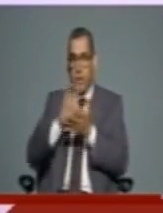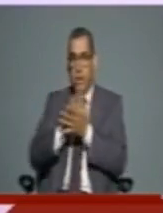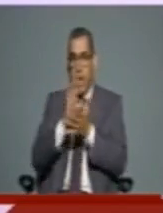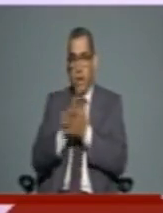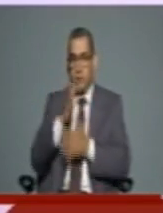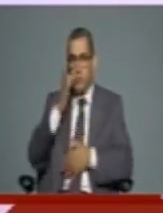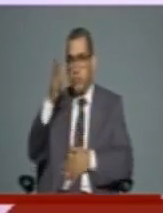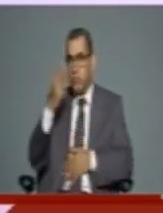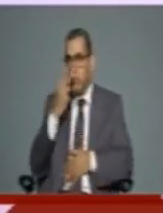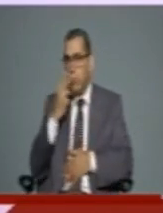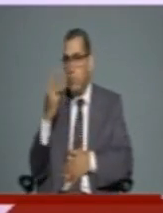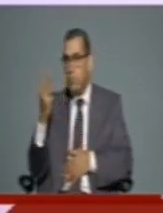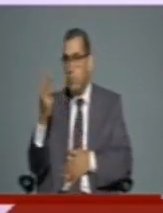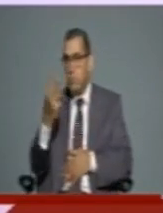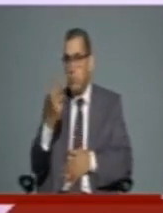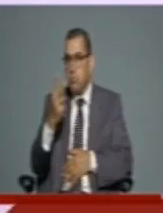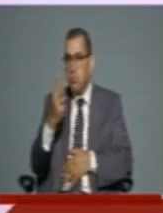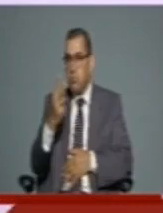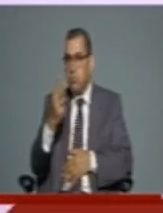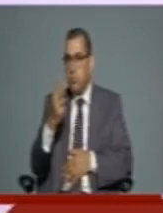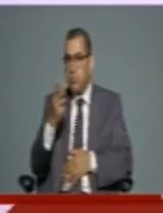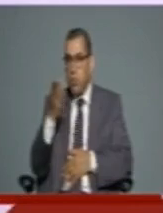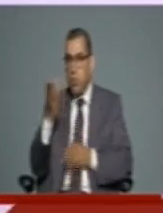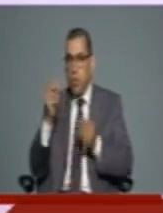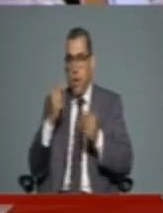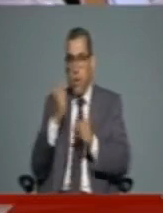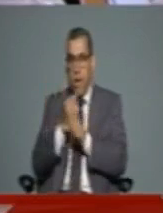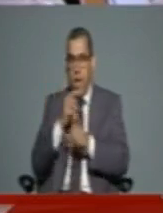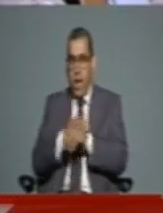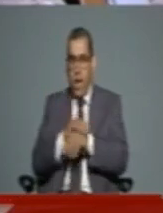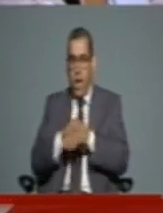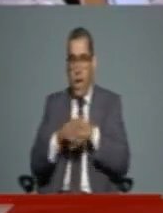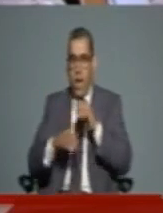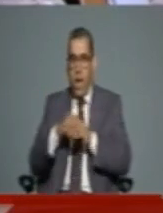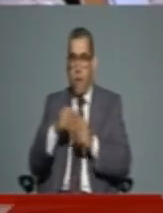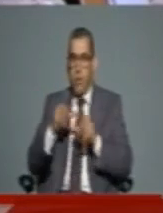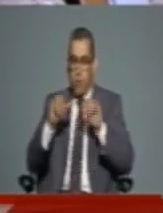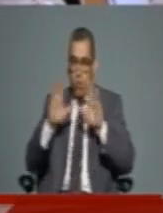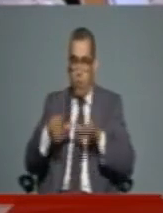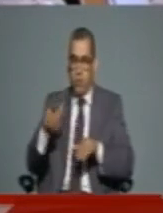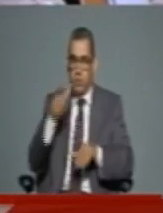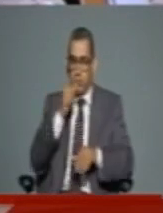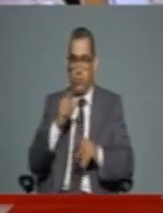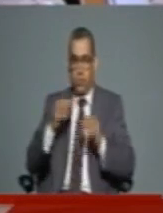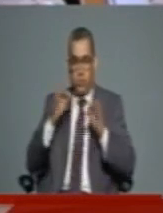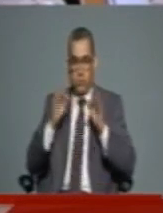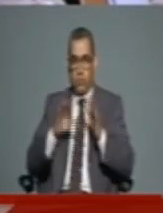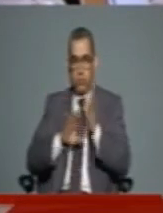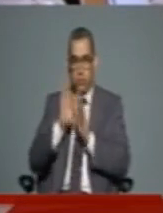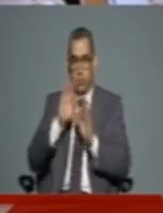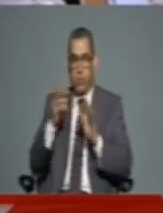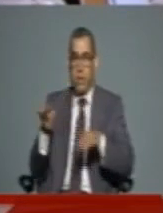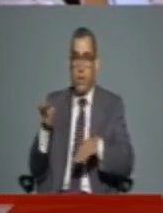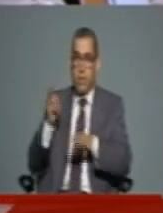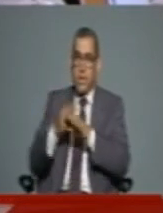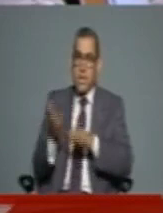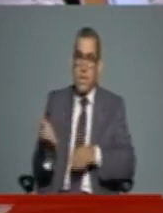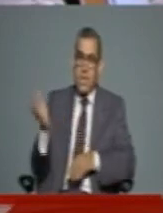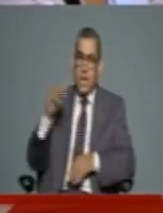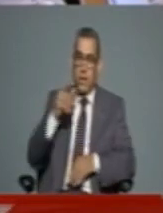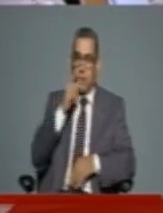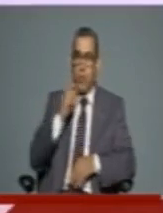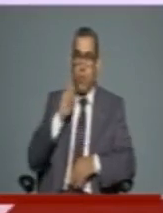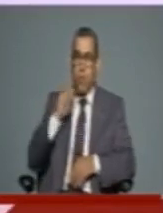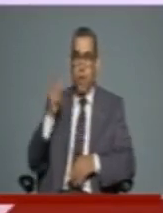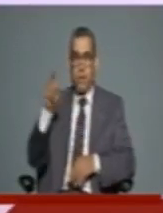يشوف قد ايه هذا العمل موجود وجيد جدا، واضاف الى